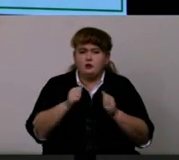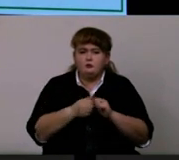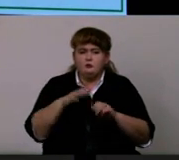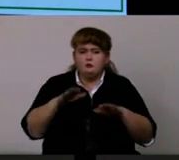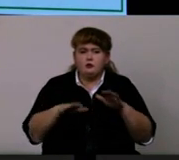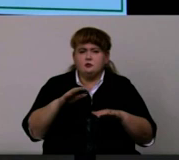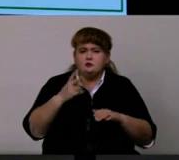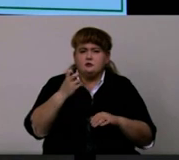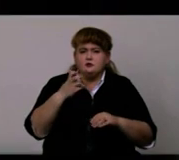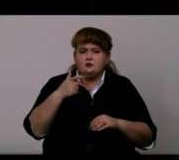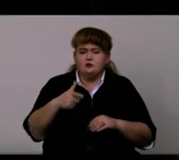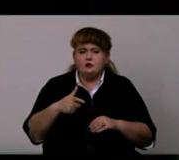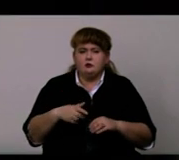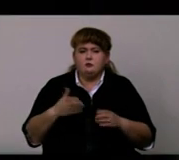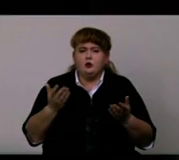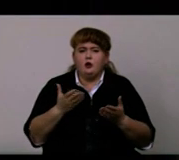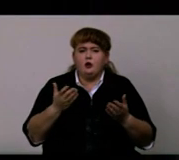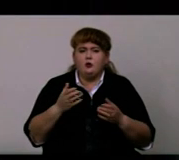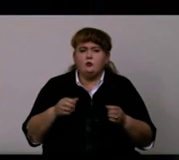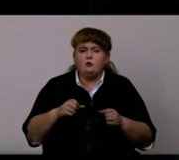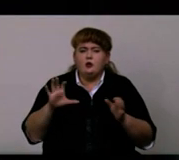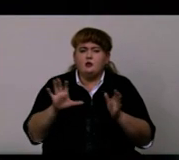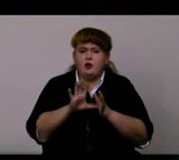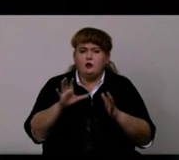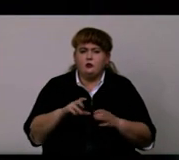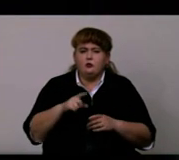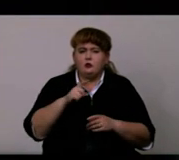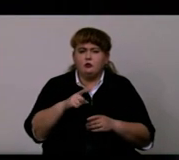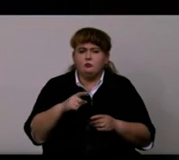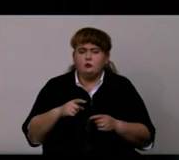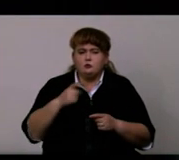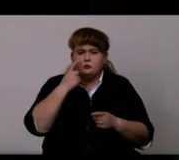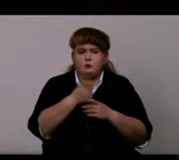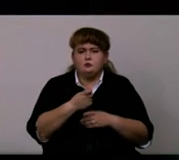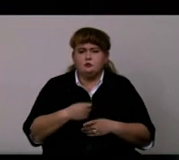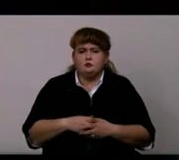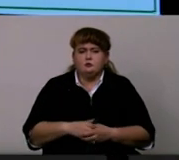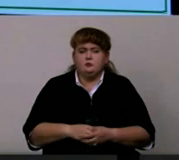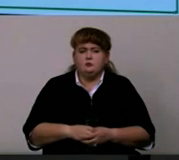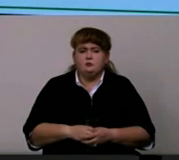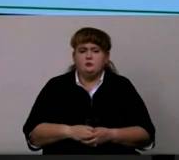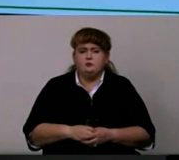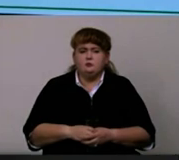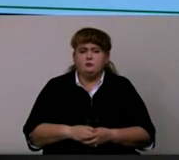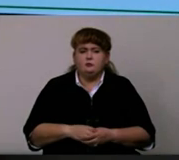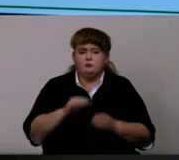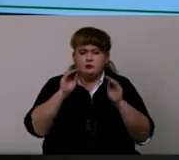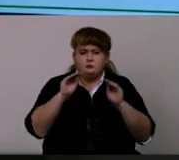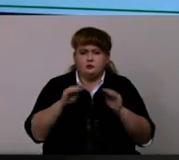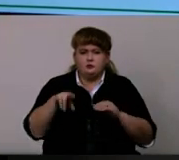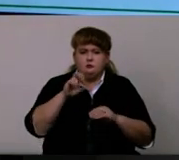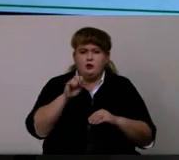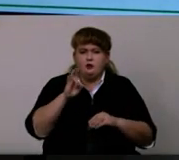массой 200 грамм. Какую кинетическую энергию ему сообщили? Давайте запишем дано.